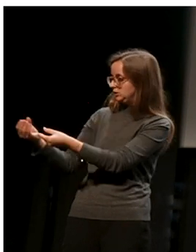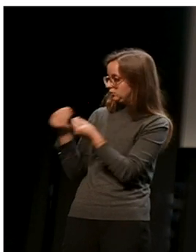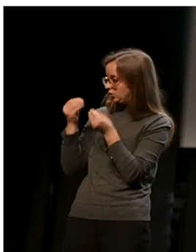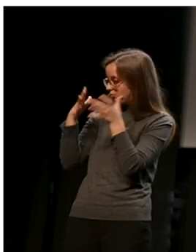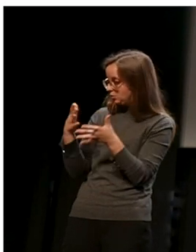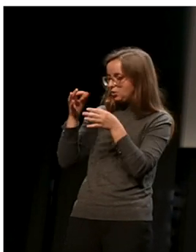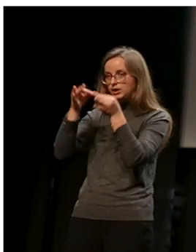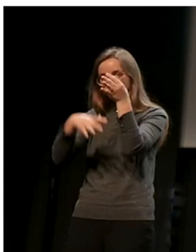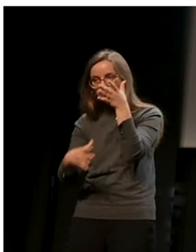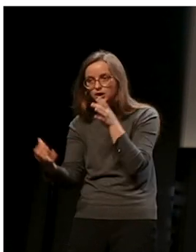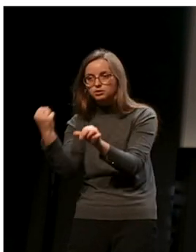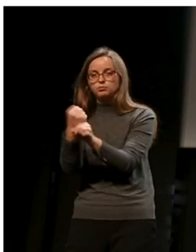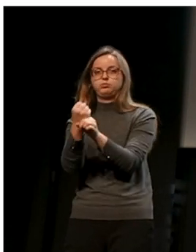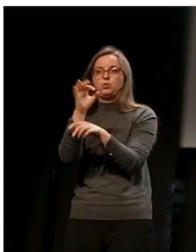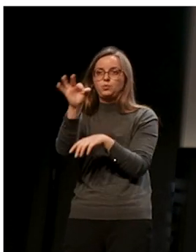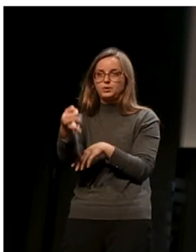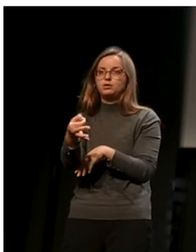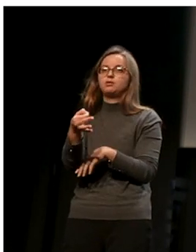moment, l'étape illustrateur-illustratrice